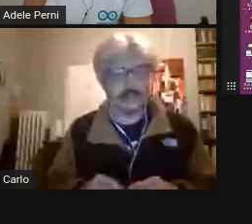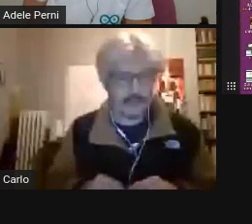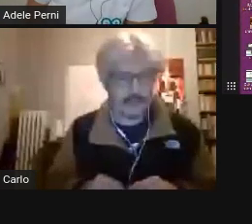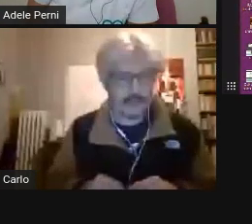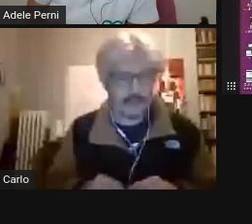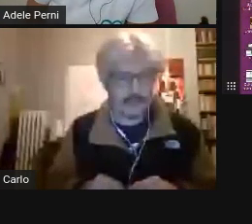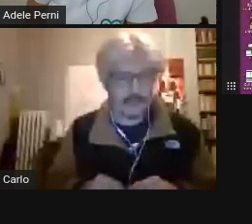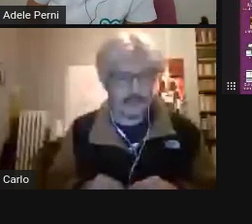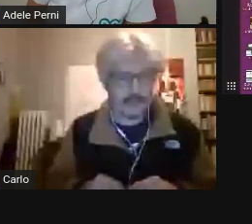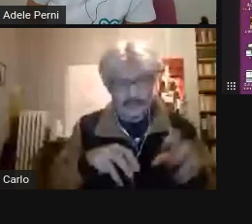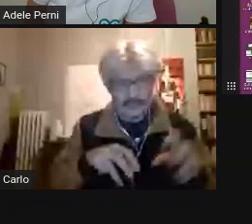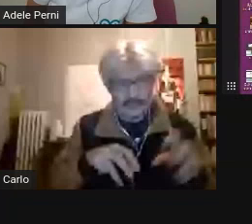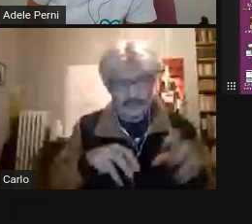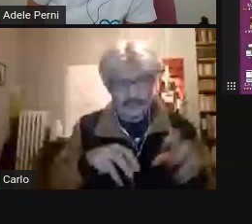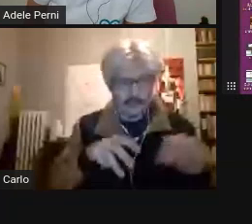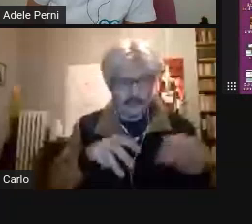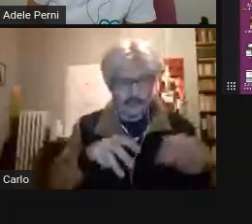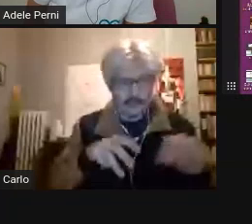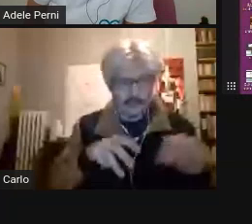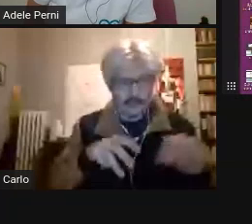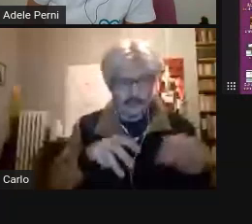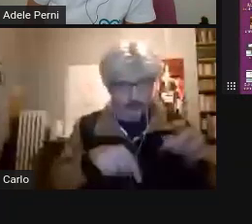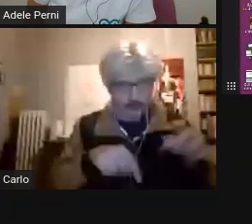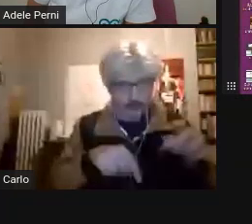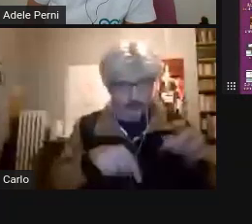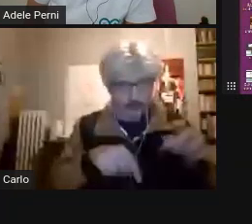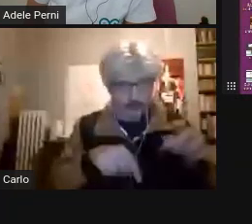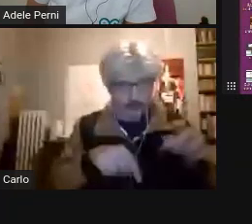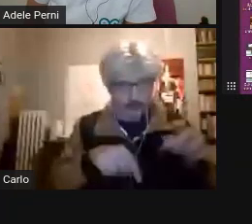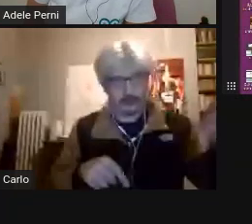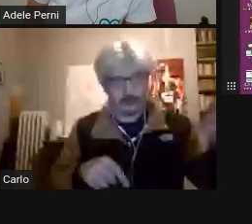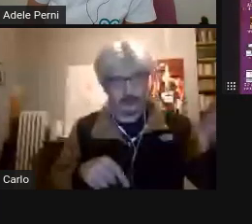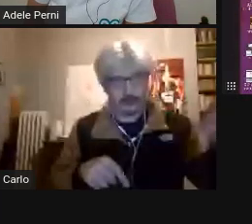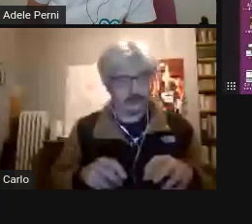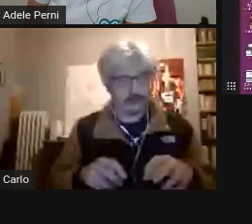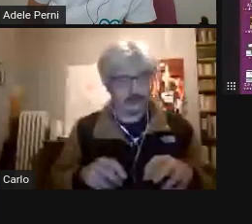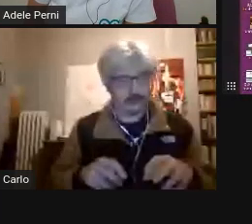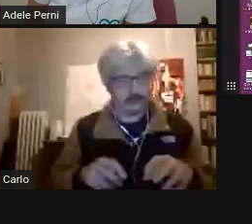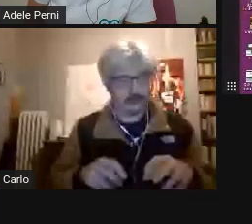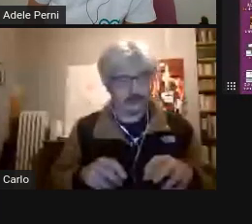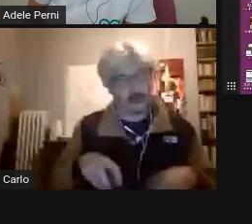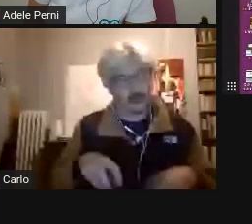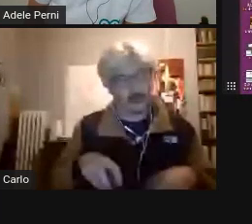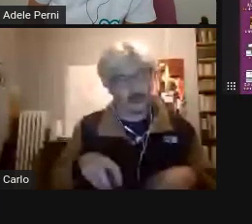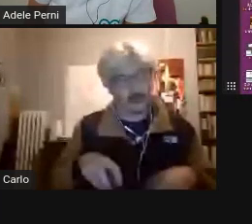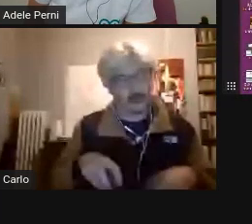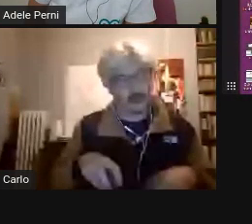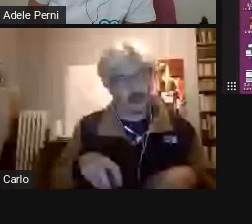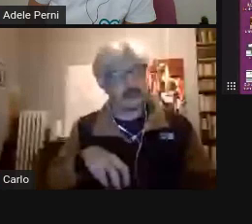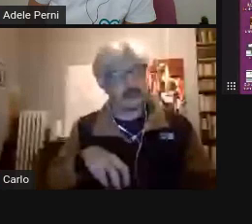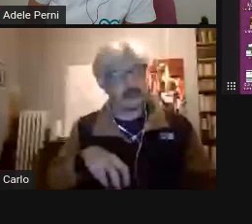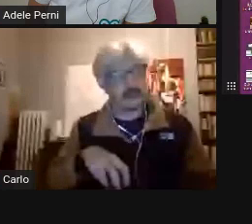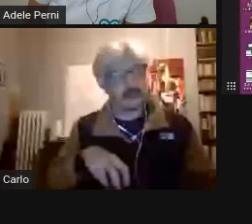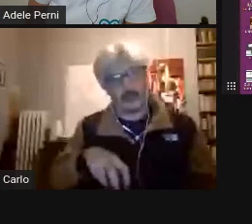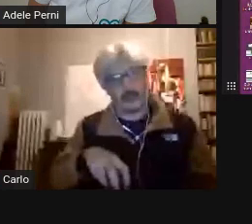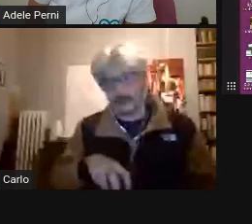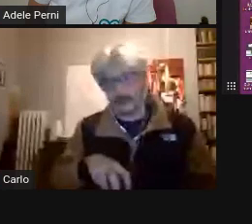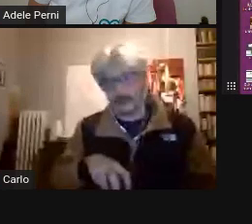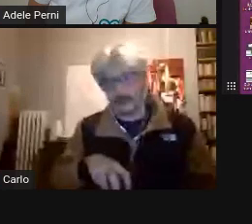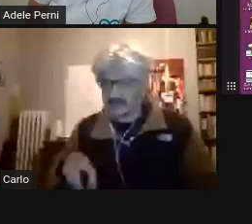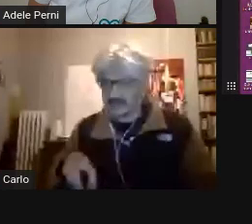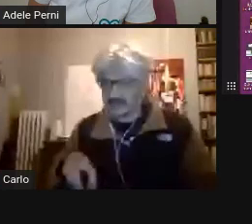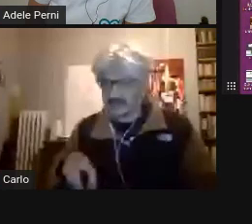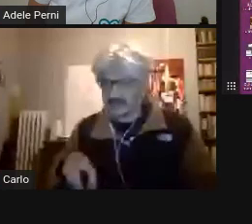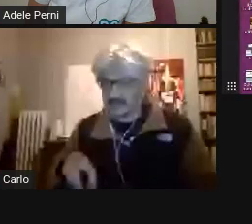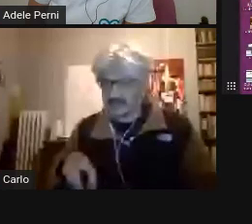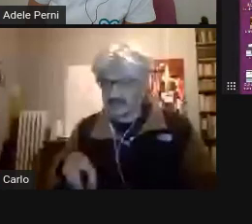una ragazza di comunicare usando un linguaggio sui tasti ed è tutto basato all'arguinico ora per noi questo diciamo ha un